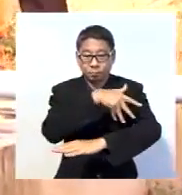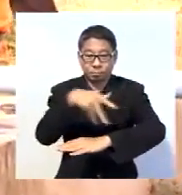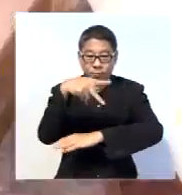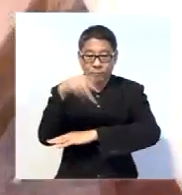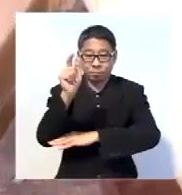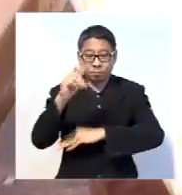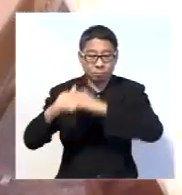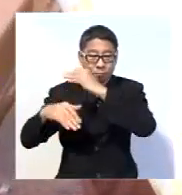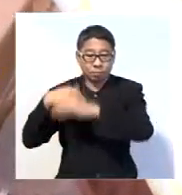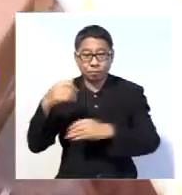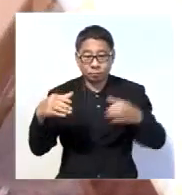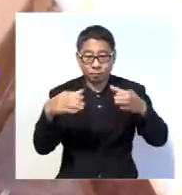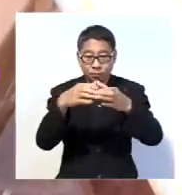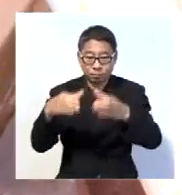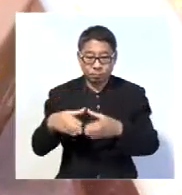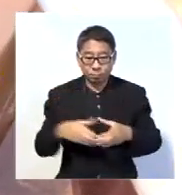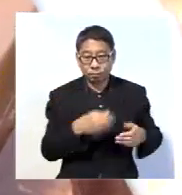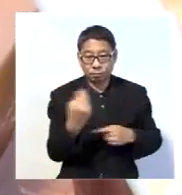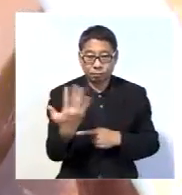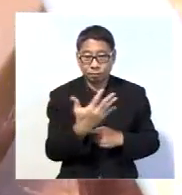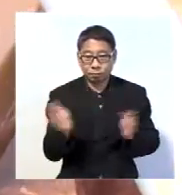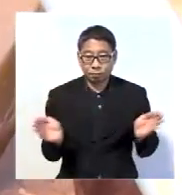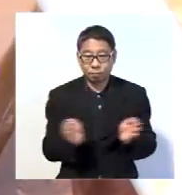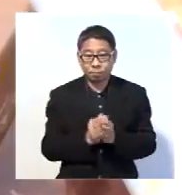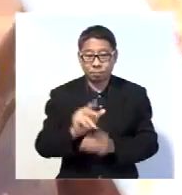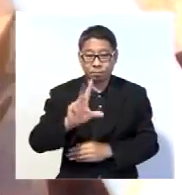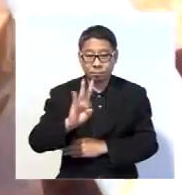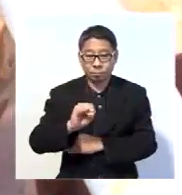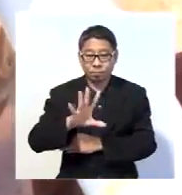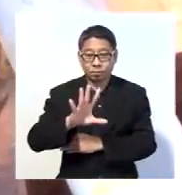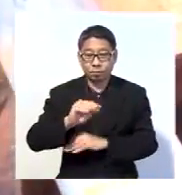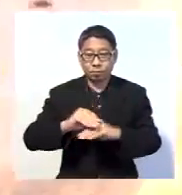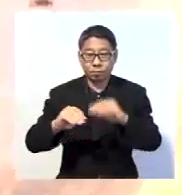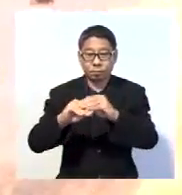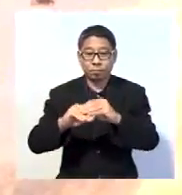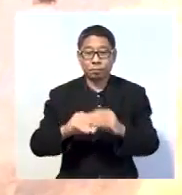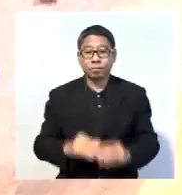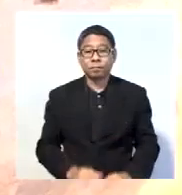นาแหล่งน้ำ5กลุ่มงานรวม75โครงการค่ะ